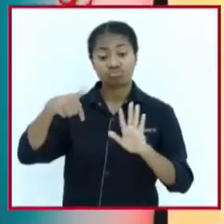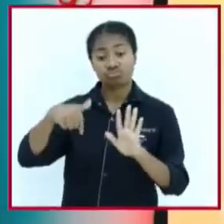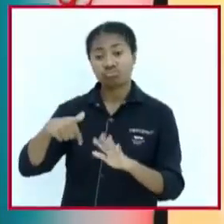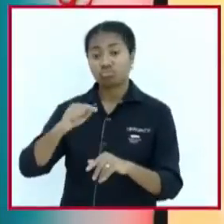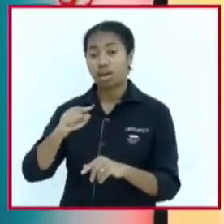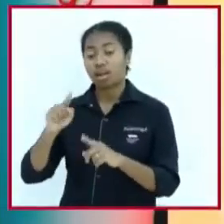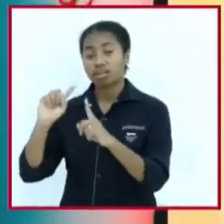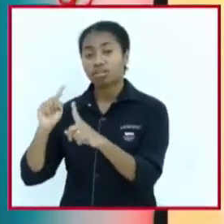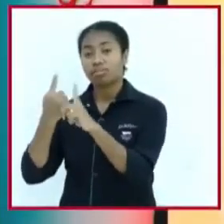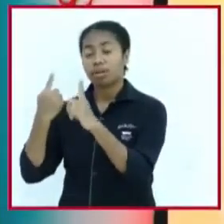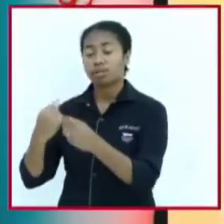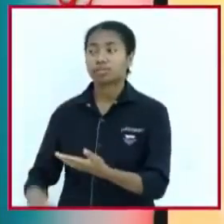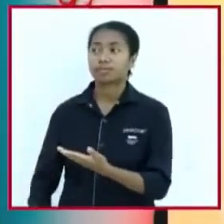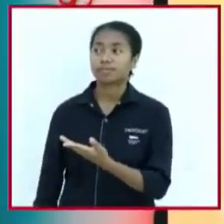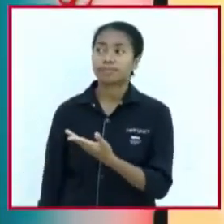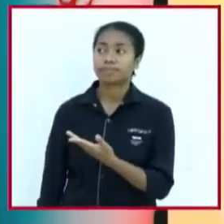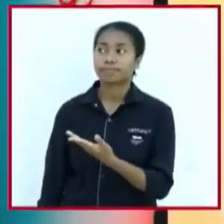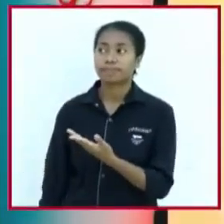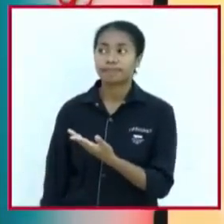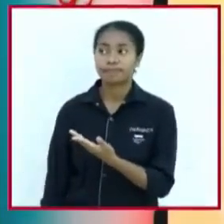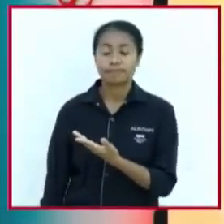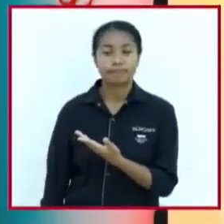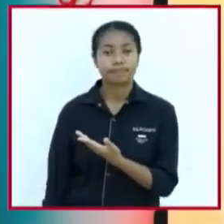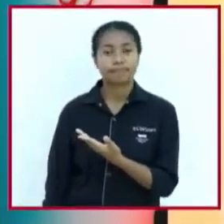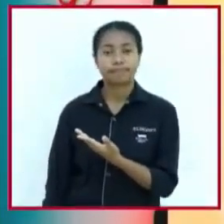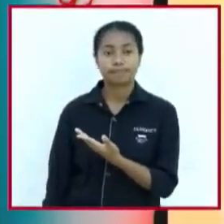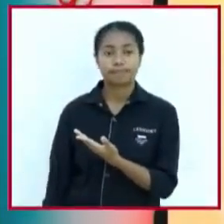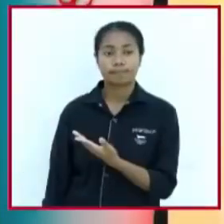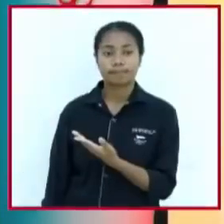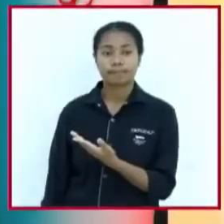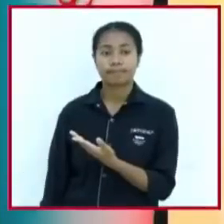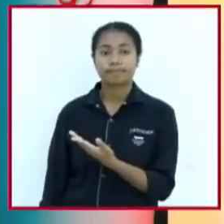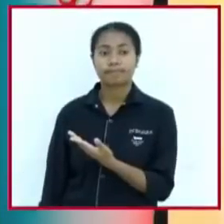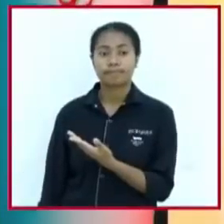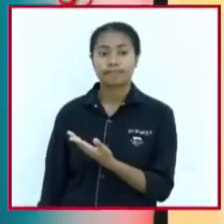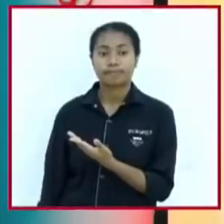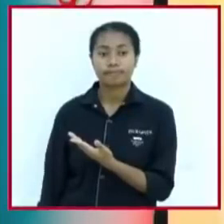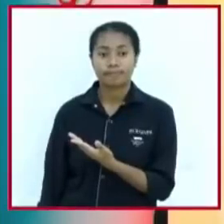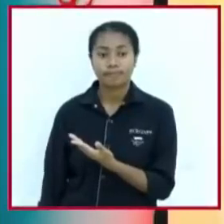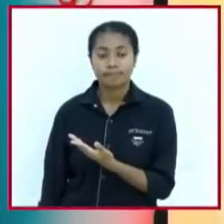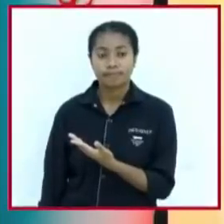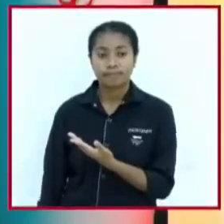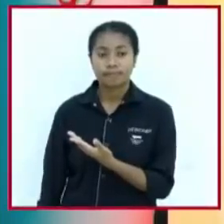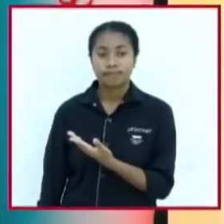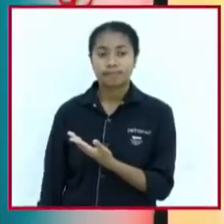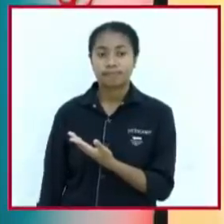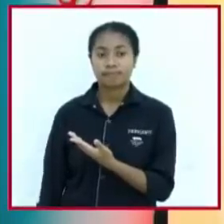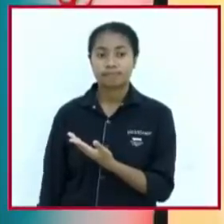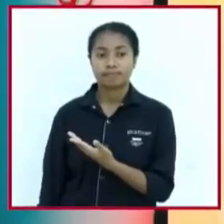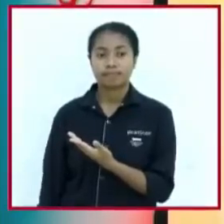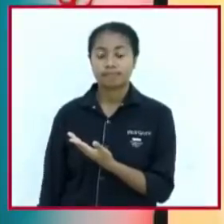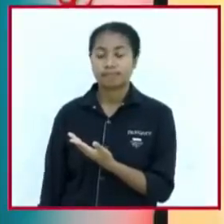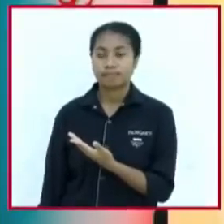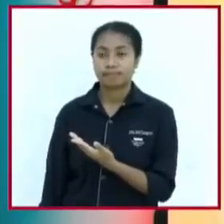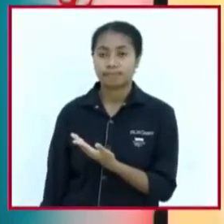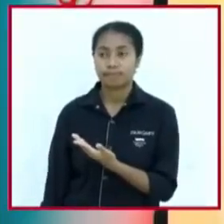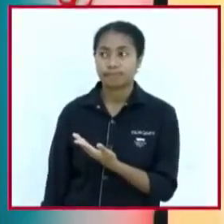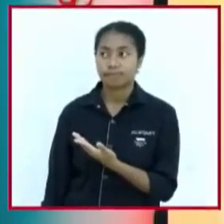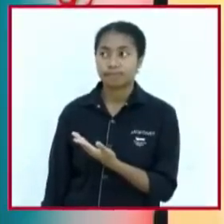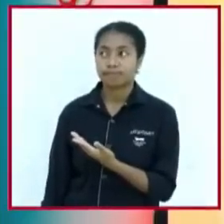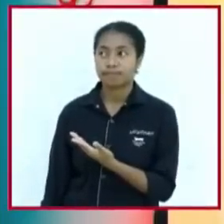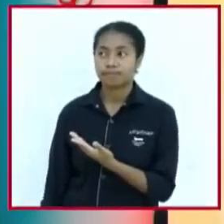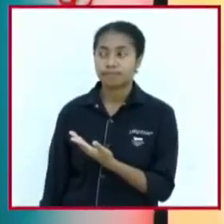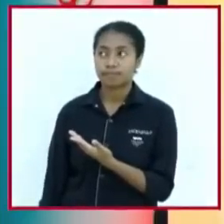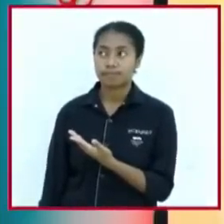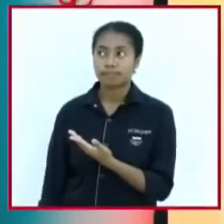Apakah sebabnya masih perlu seorang lain yang ditetapkan menjadi imam besar menurut peraturan melkisedek dan yang tentang dia